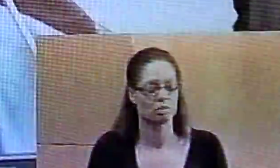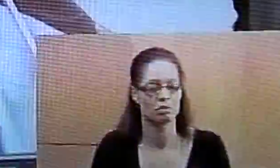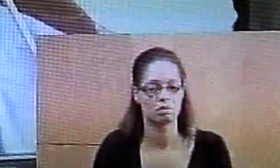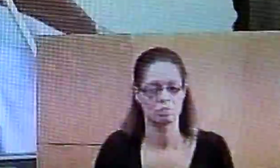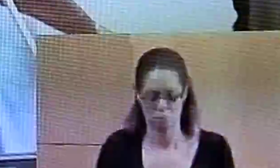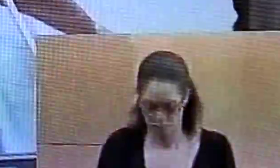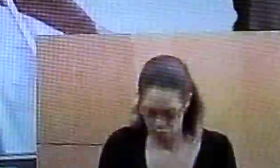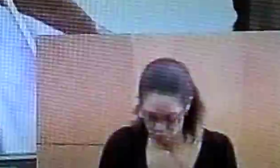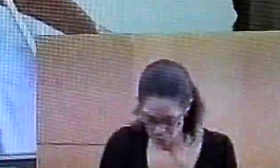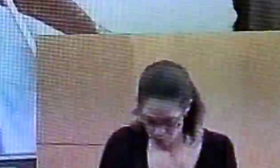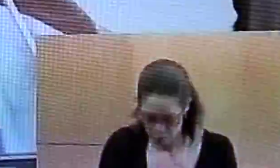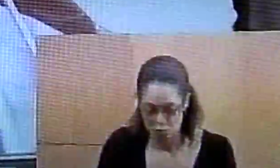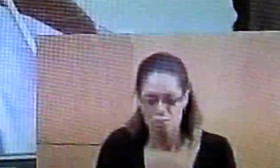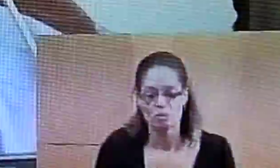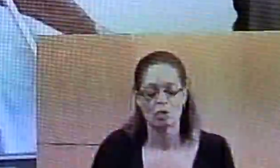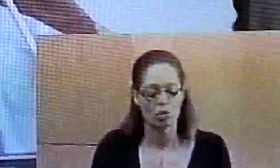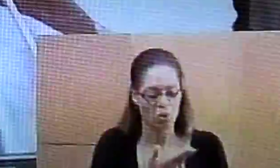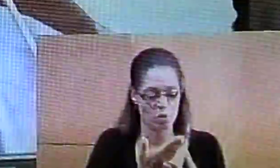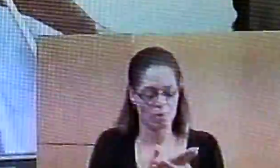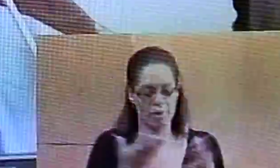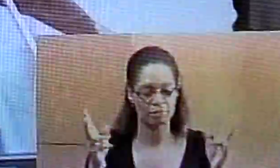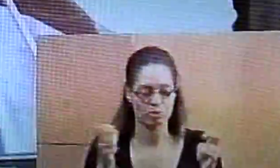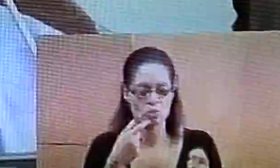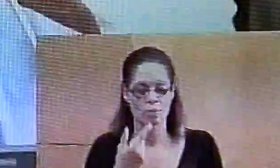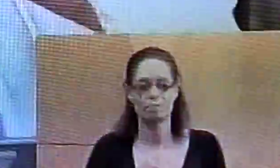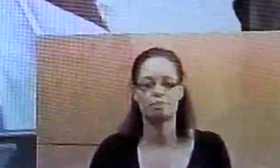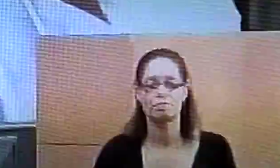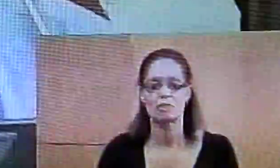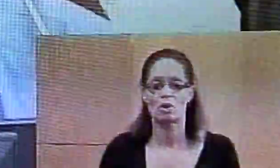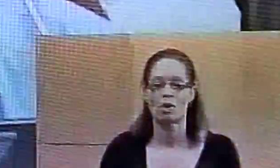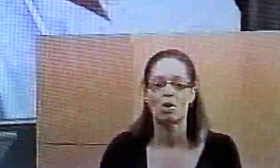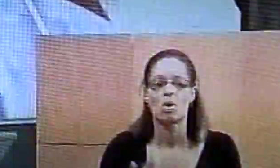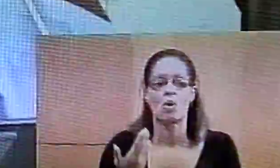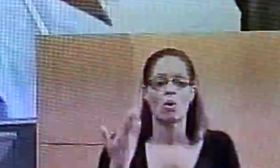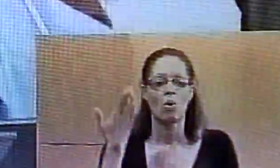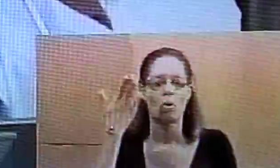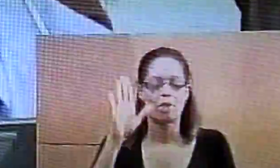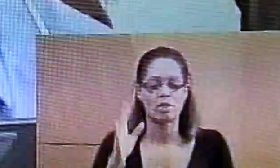Je cite le document. Les autres innovations